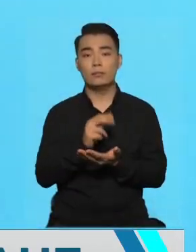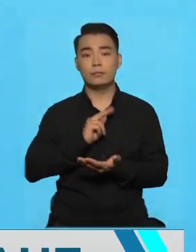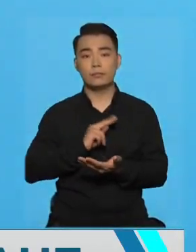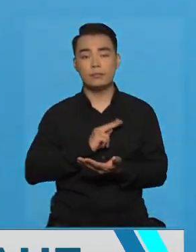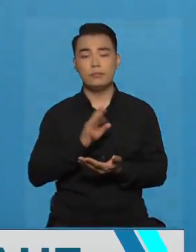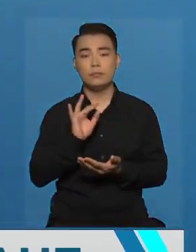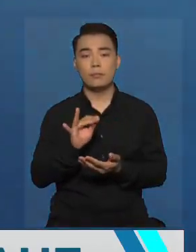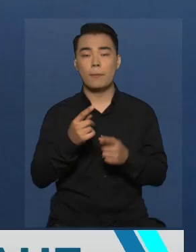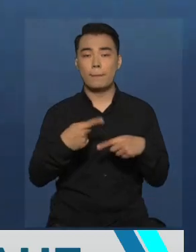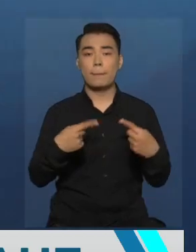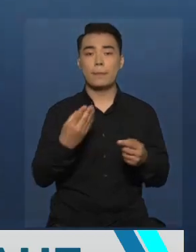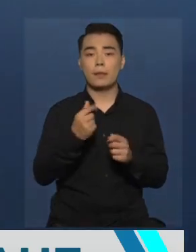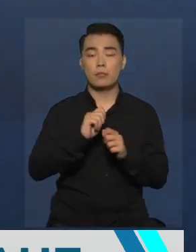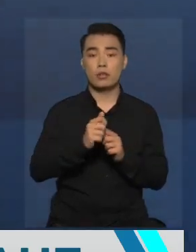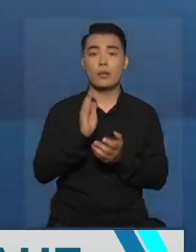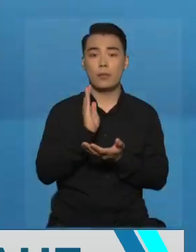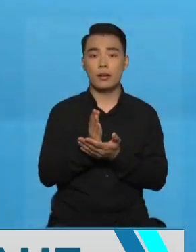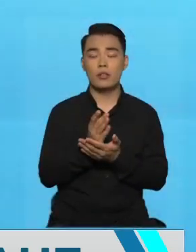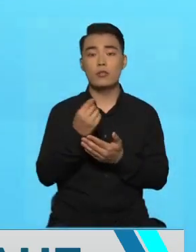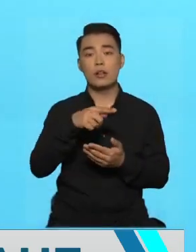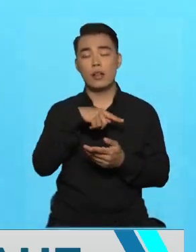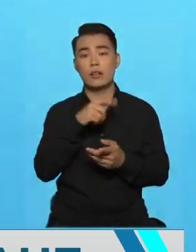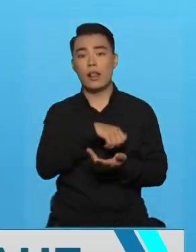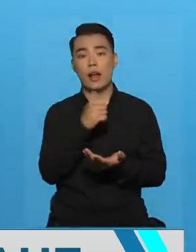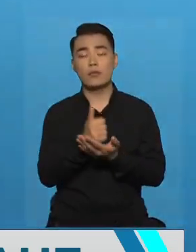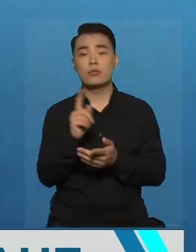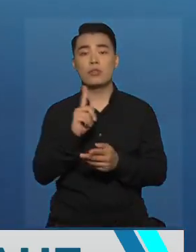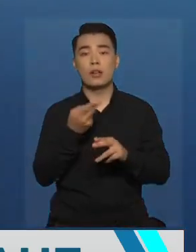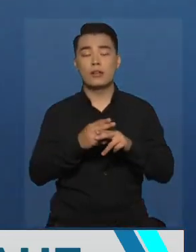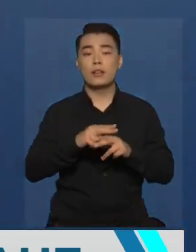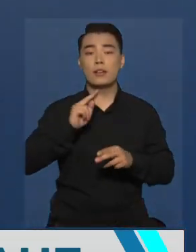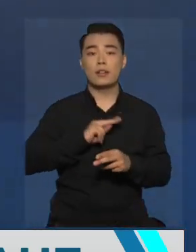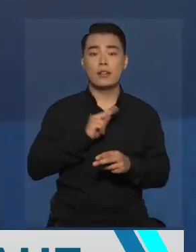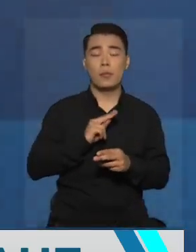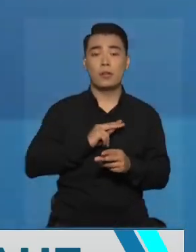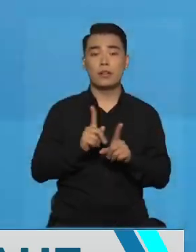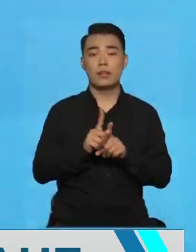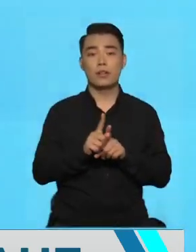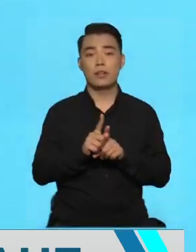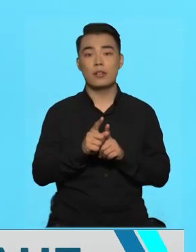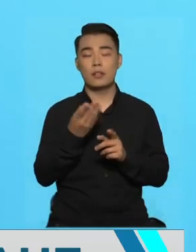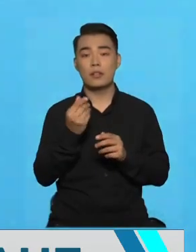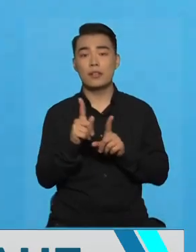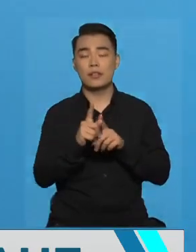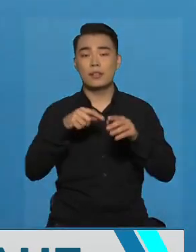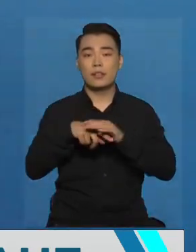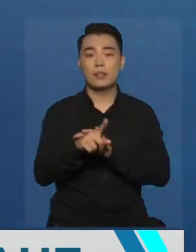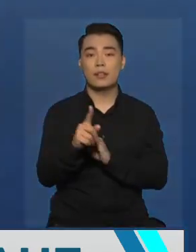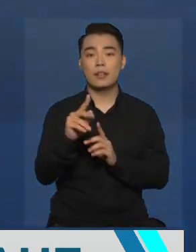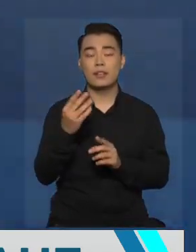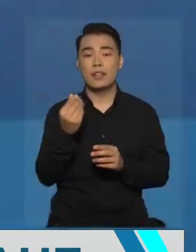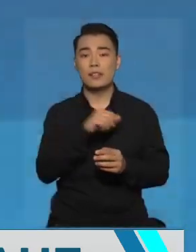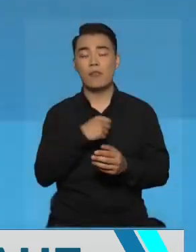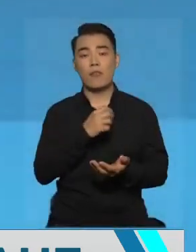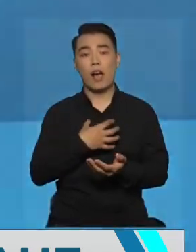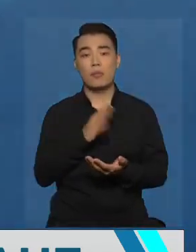ними статьи бюджета. Но тут же опять-таки надо подчеркнуть, что главное, это чтобы функционал шел вместе с деньгами, потому что с деньгами и с полномочиями,